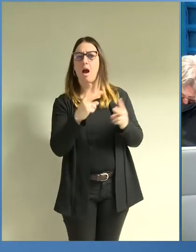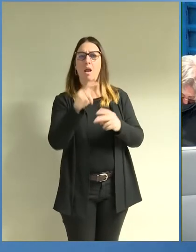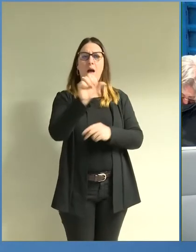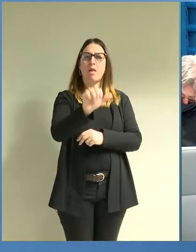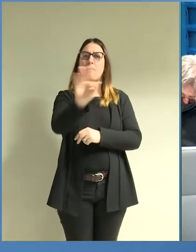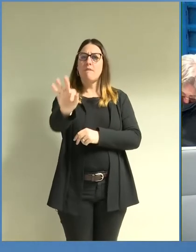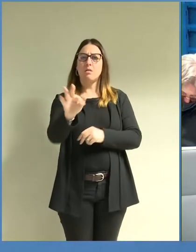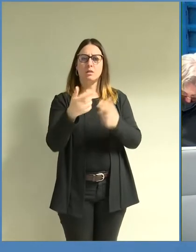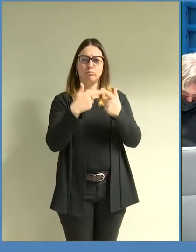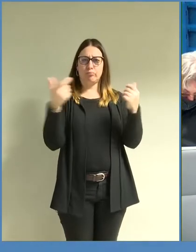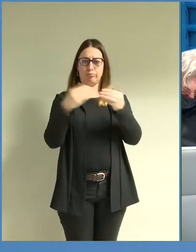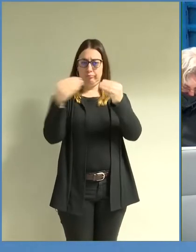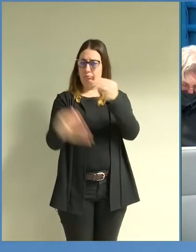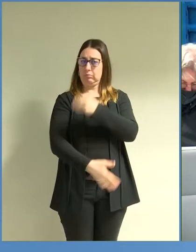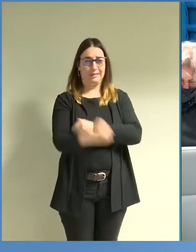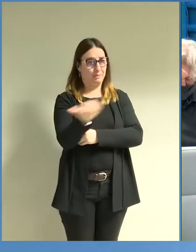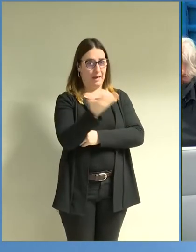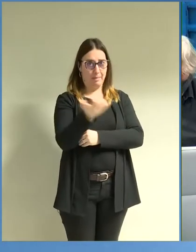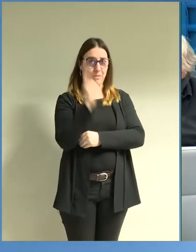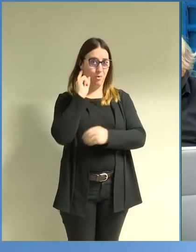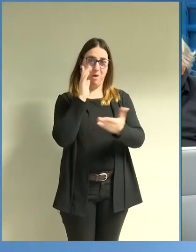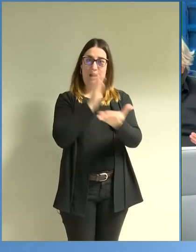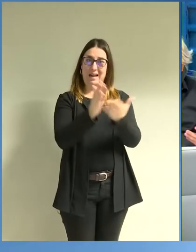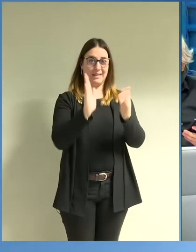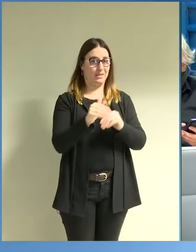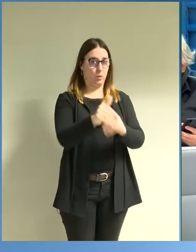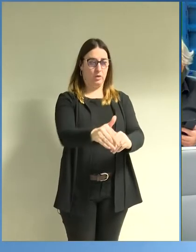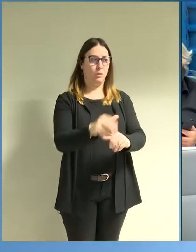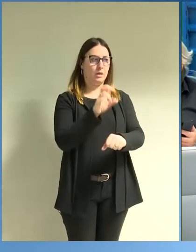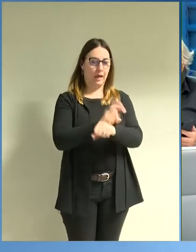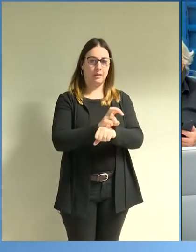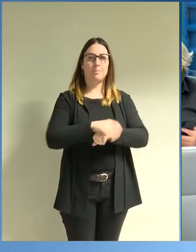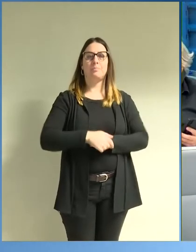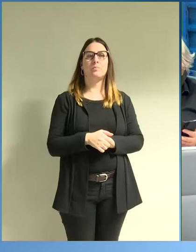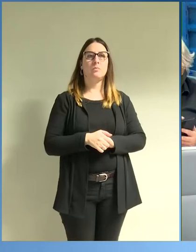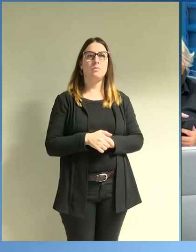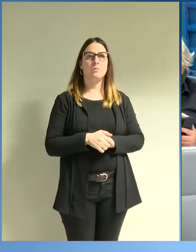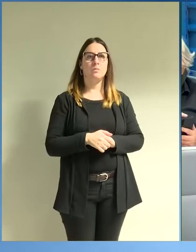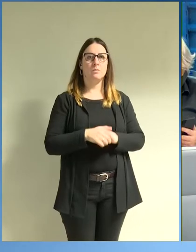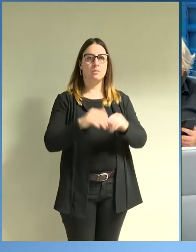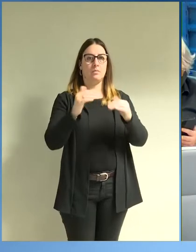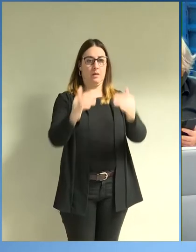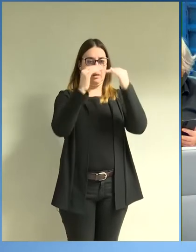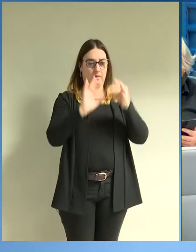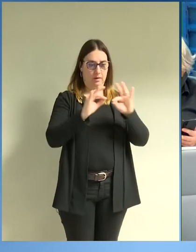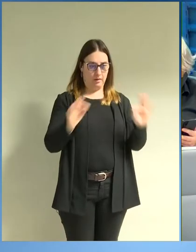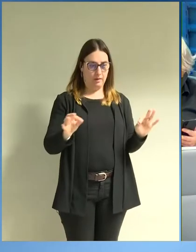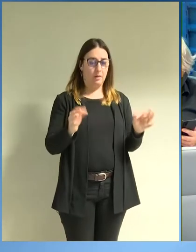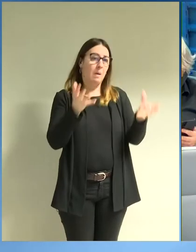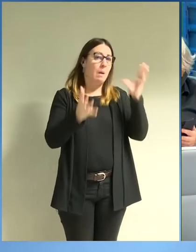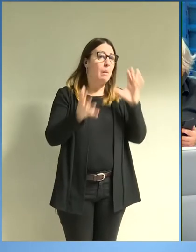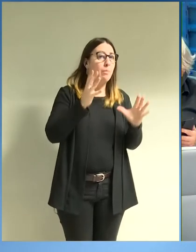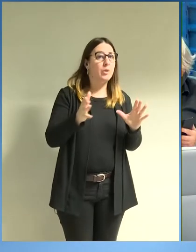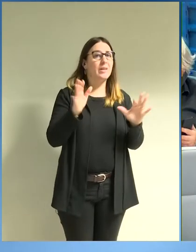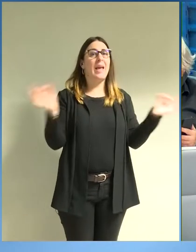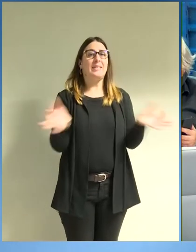qui donc n'est plus d'actualité et donc d'enlever l'alinéa suivant envisagée à titre dérogatoire